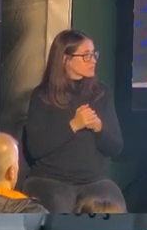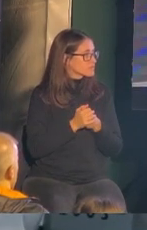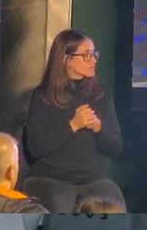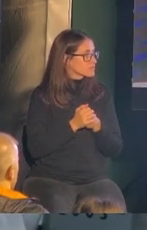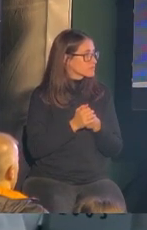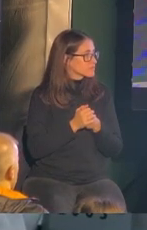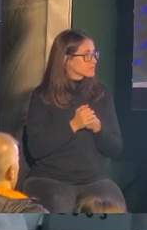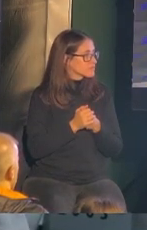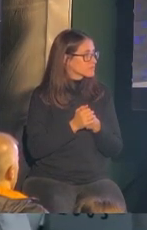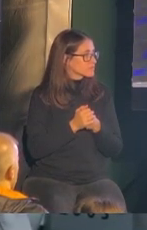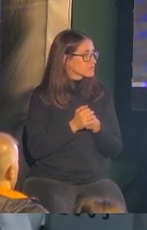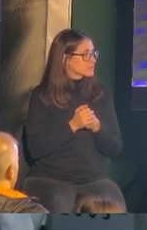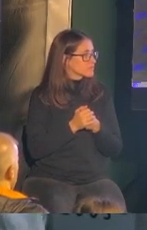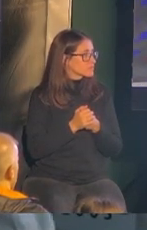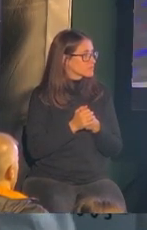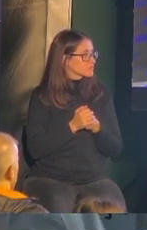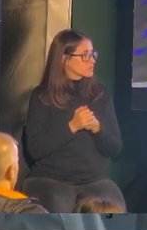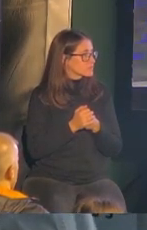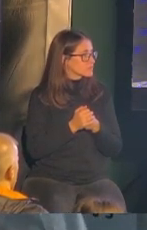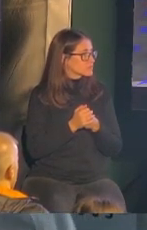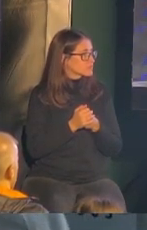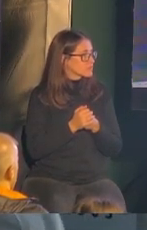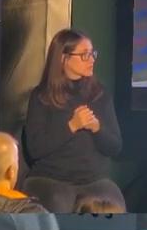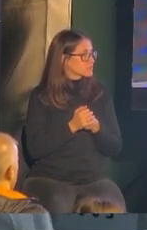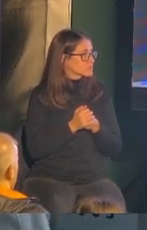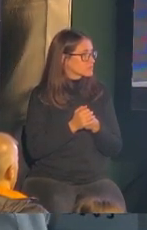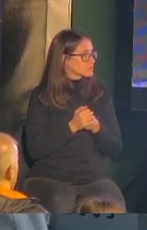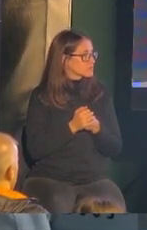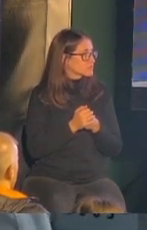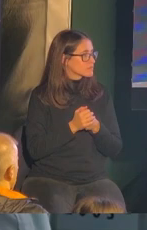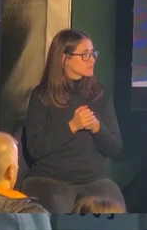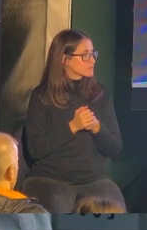qualsevol... sí, ho anem tirant